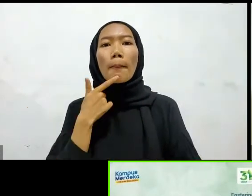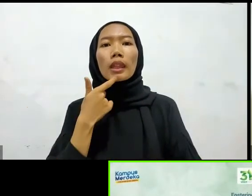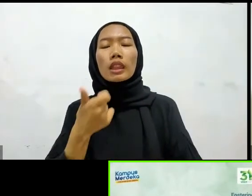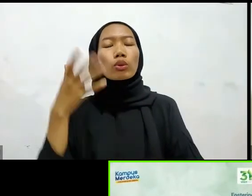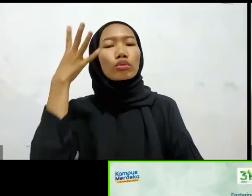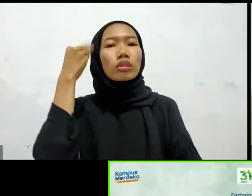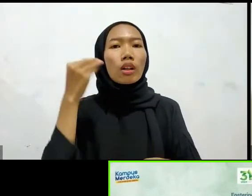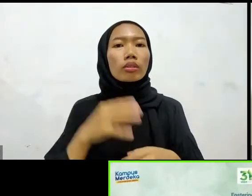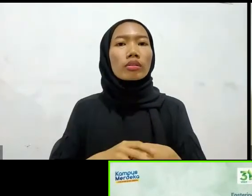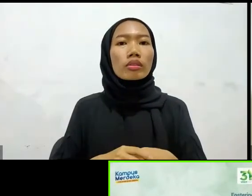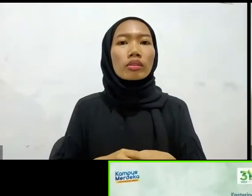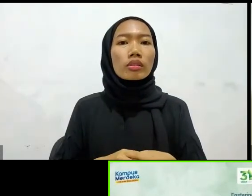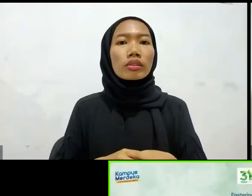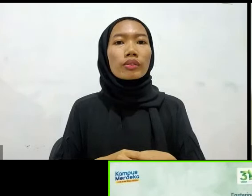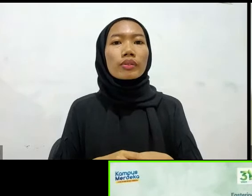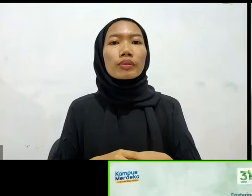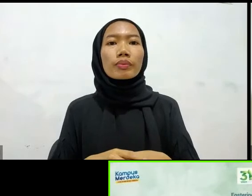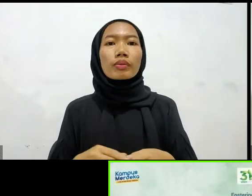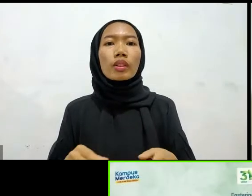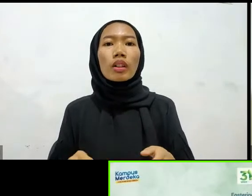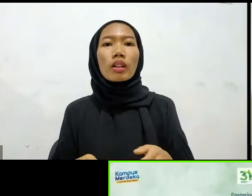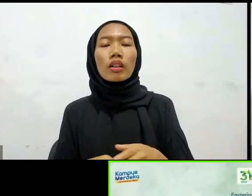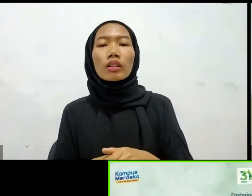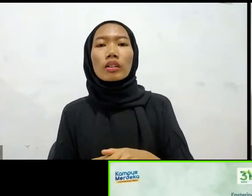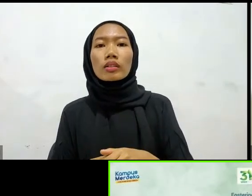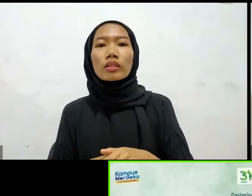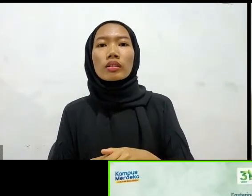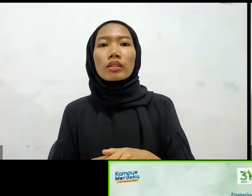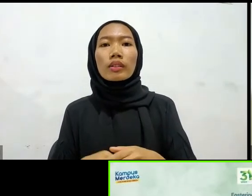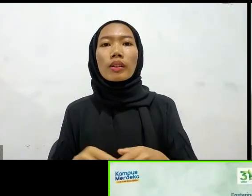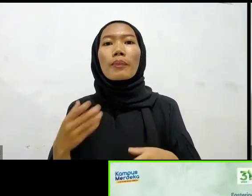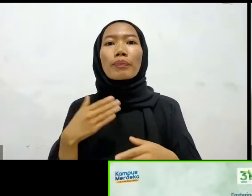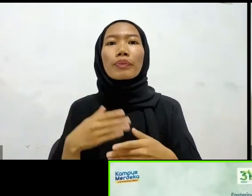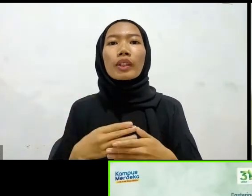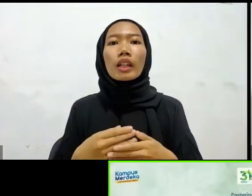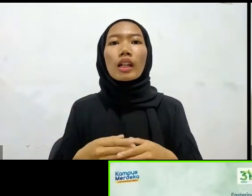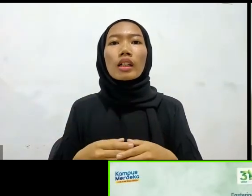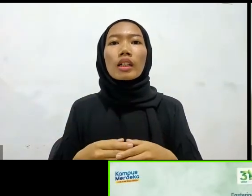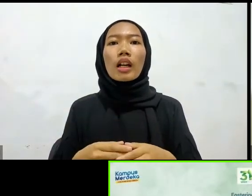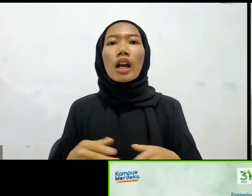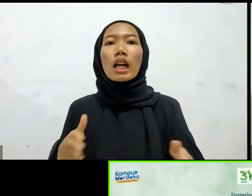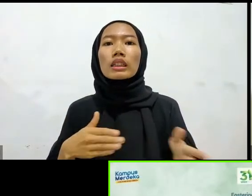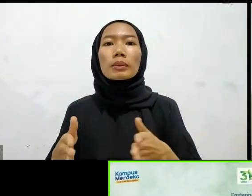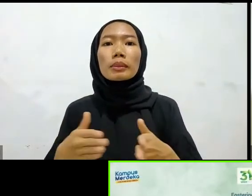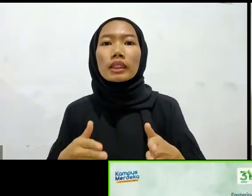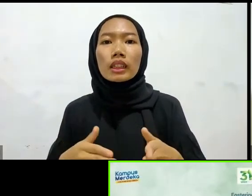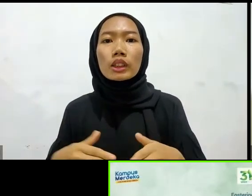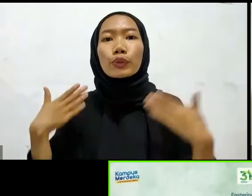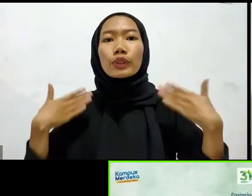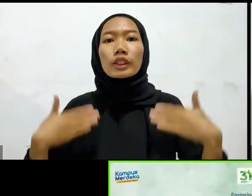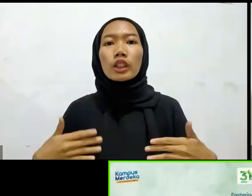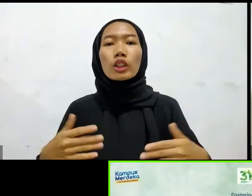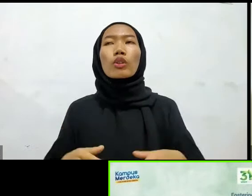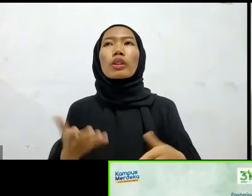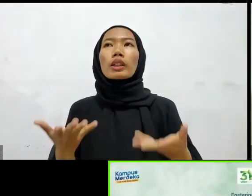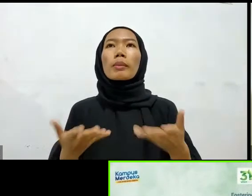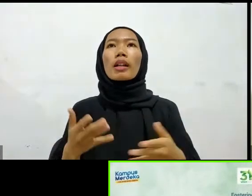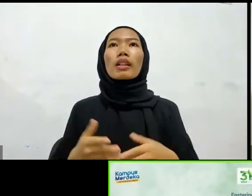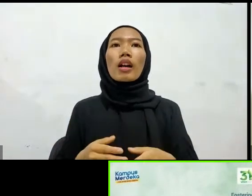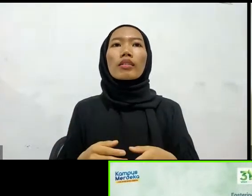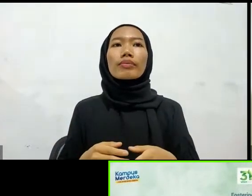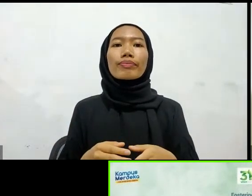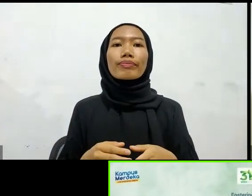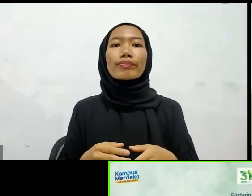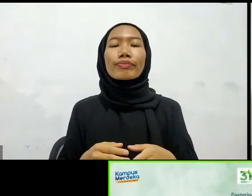call it physical accessibility, it's also more about interpersonal accessibility. Nah ini yang berkaitan dengan